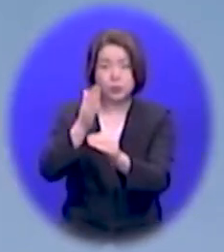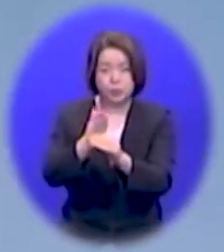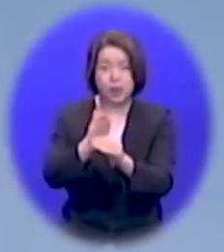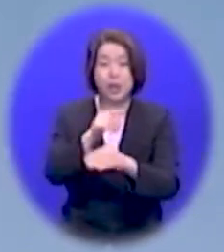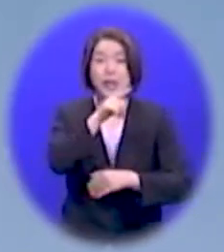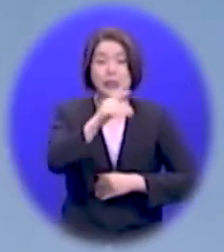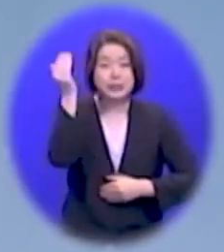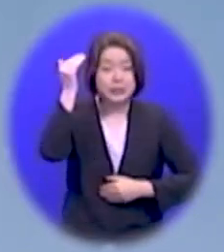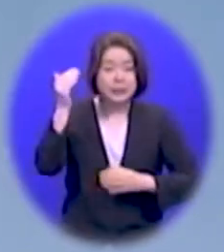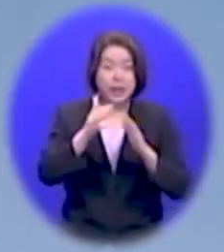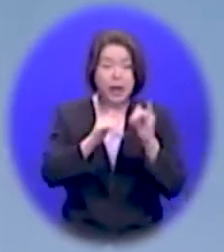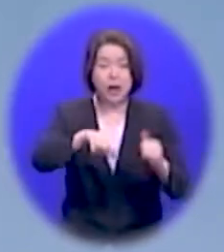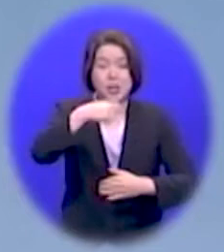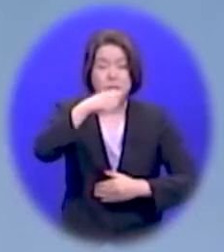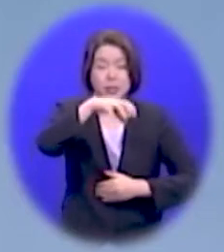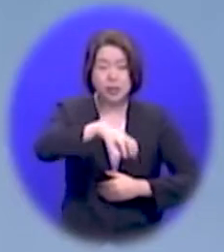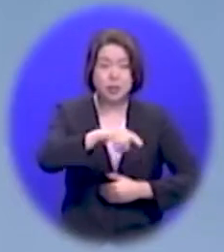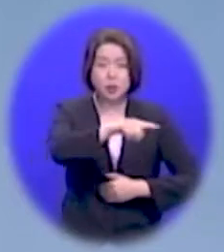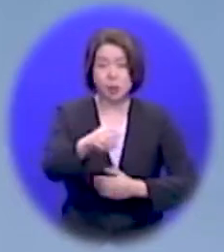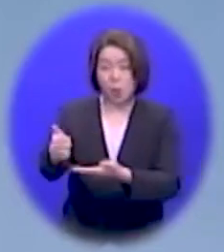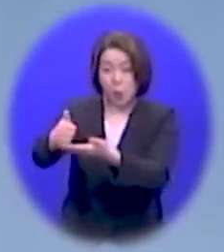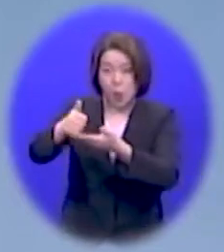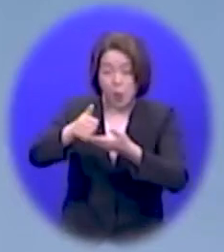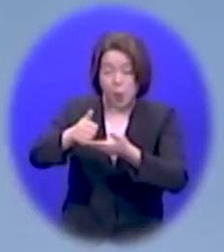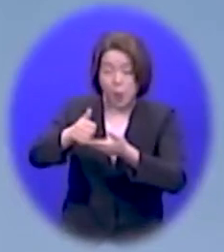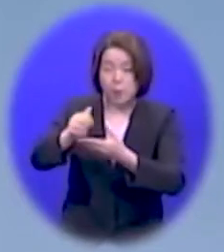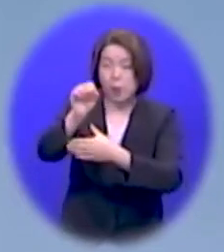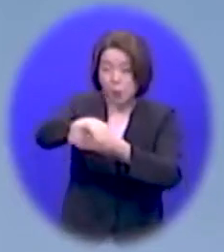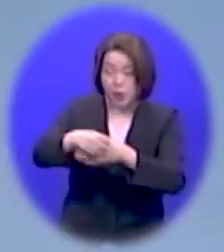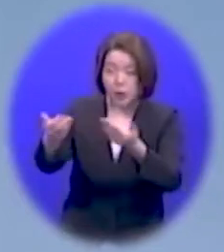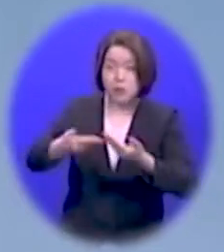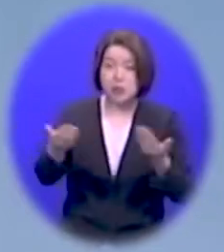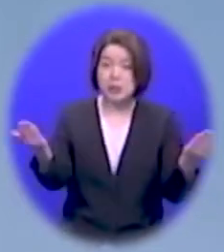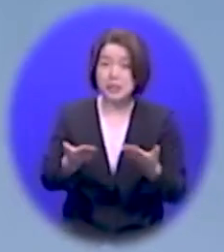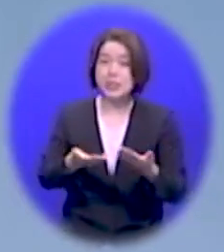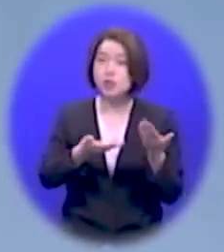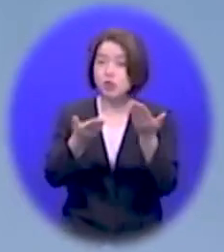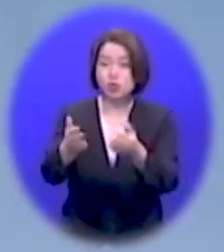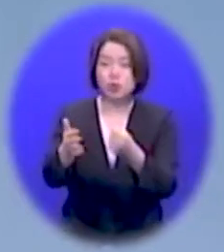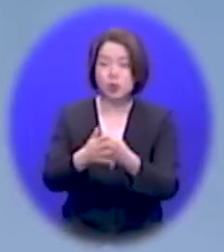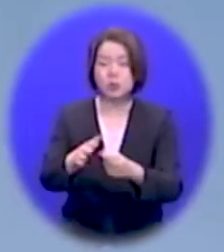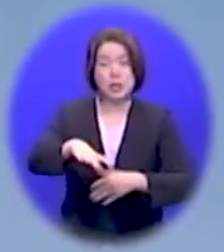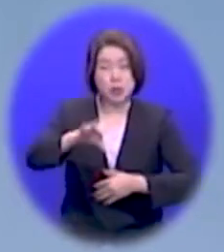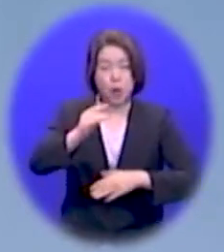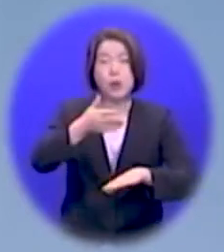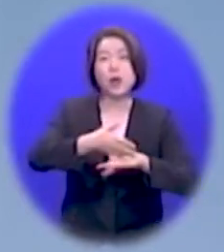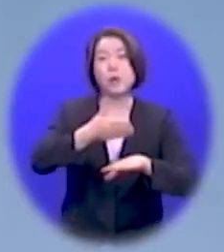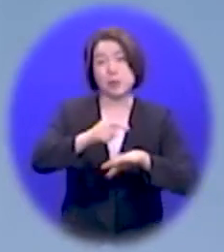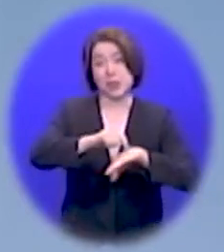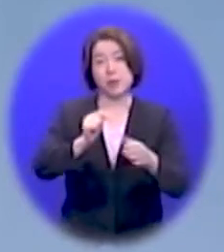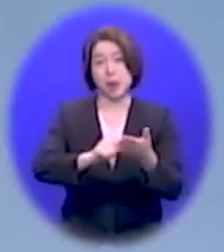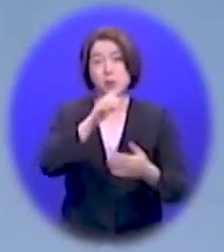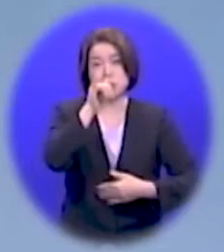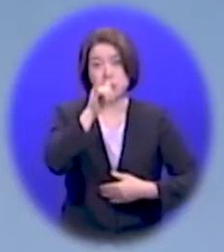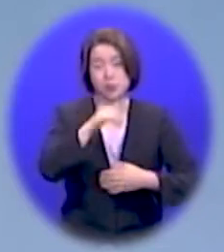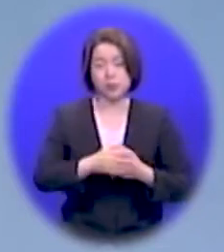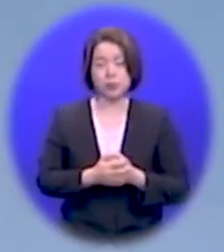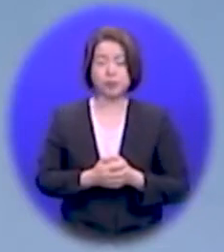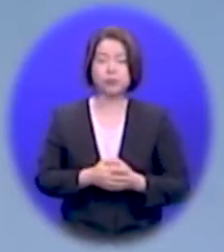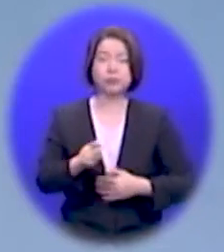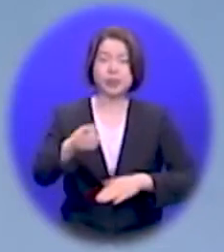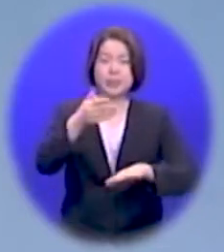너를 받아줘서 일을 시켜 준 것 때문에 너가 얼마나 감사 했어 때요 그 감사를